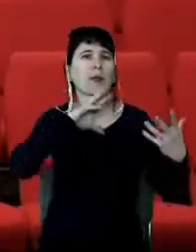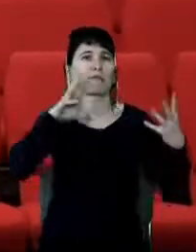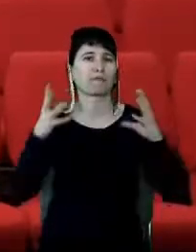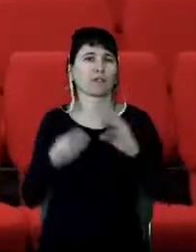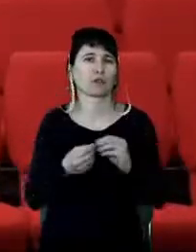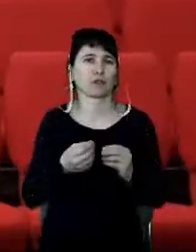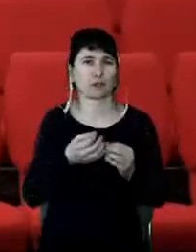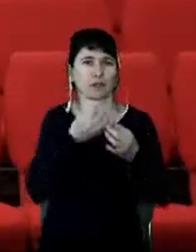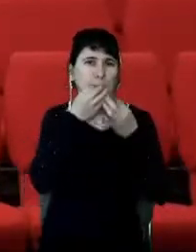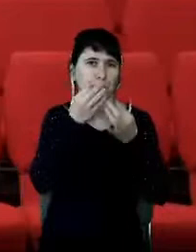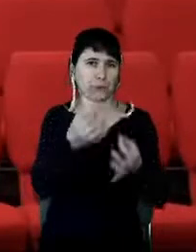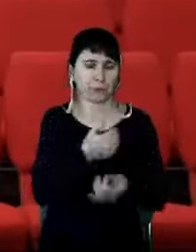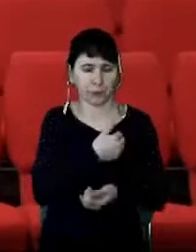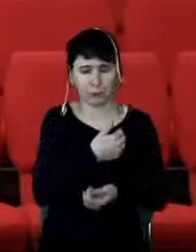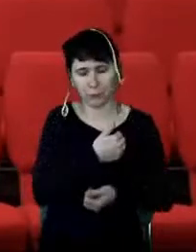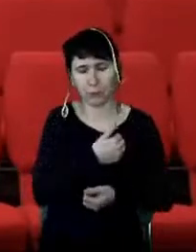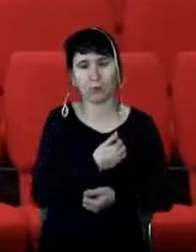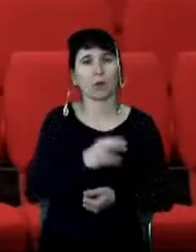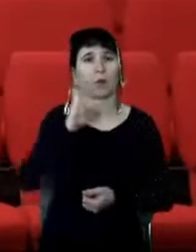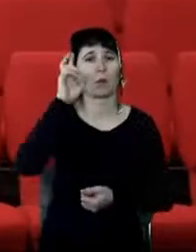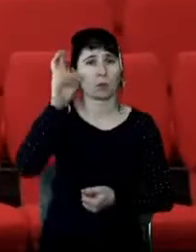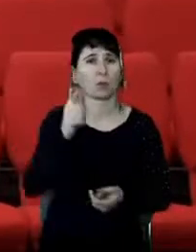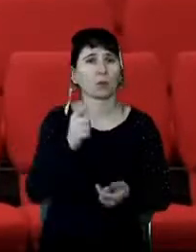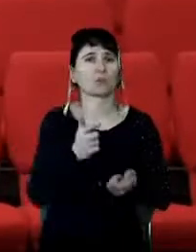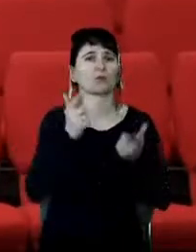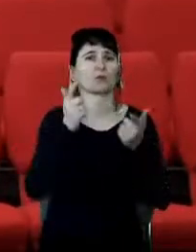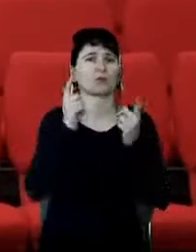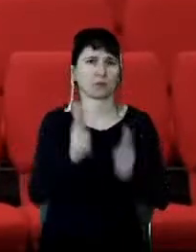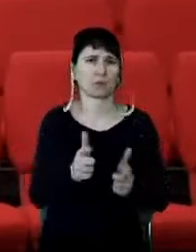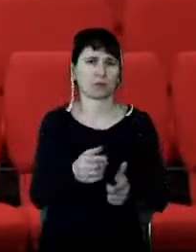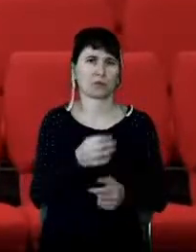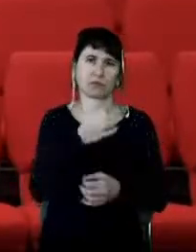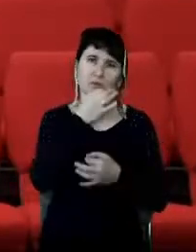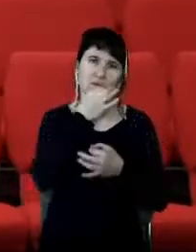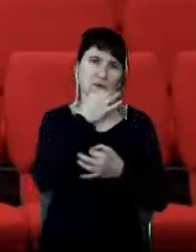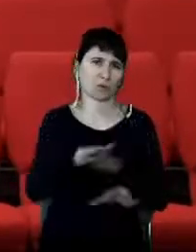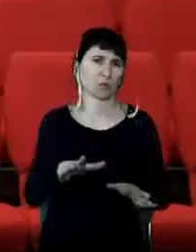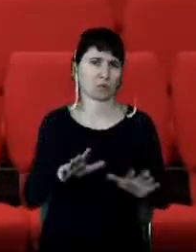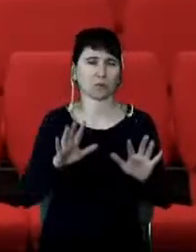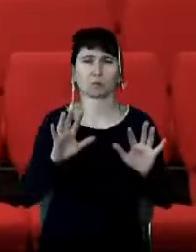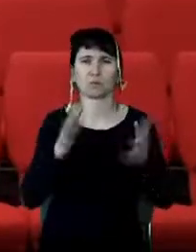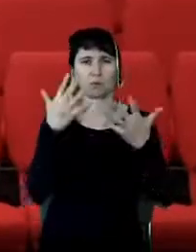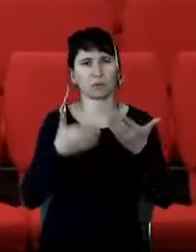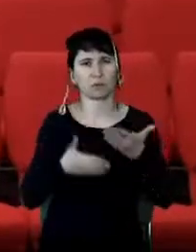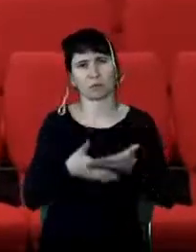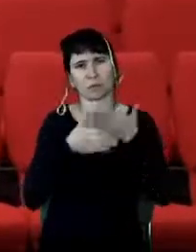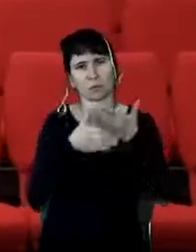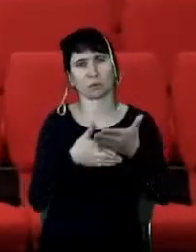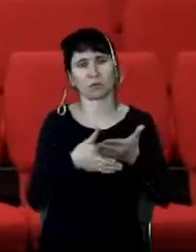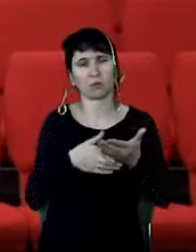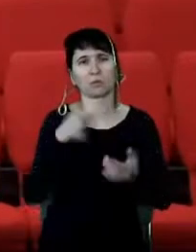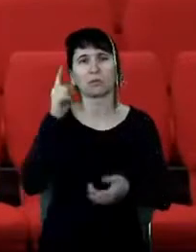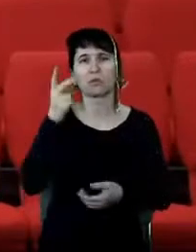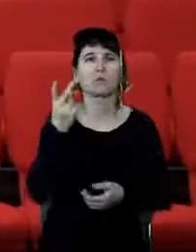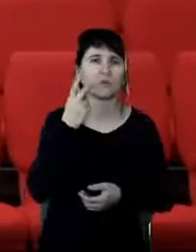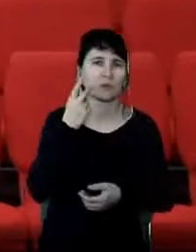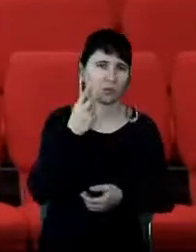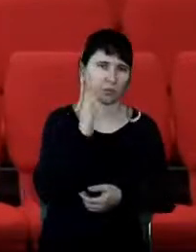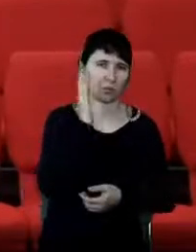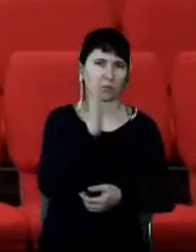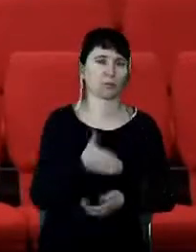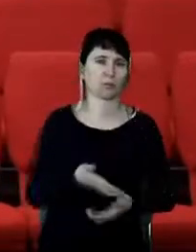підсумувати або сказати. Бог готовий постійно іти нам на допомогу. Бог завжди